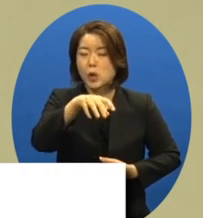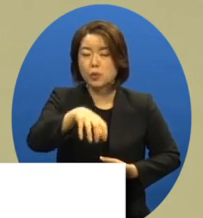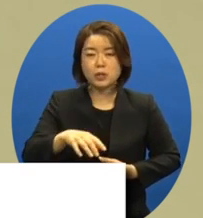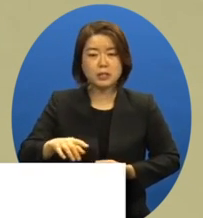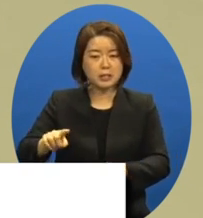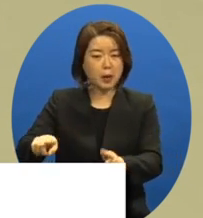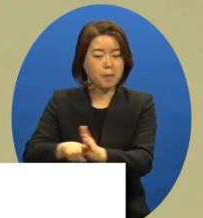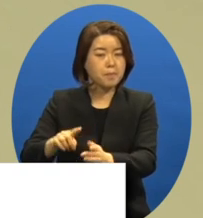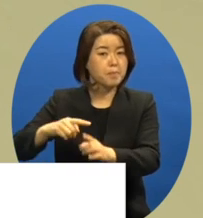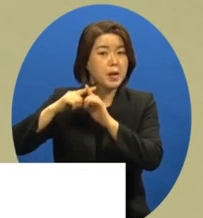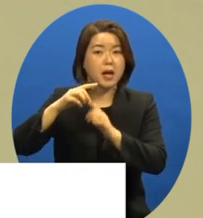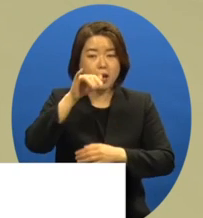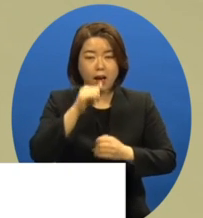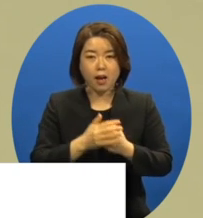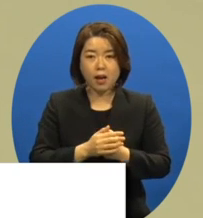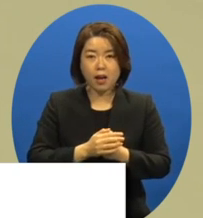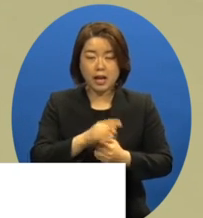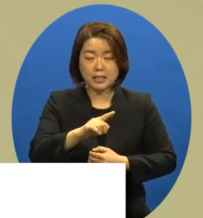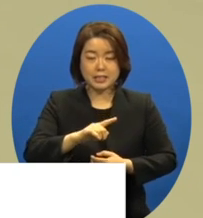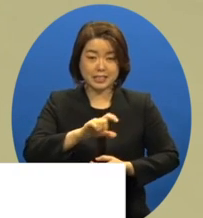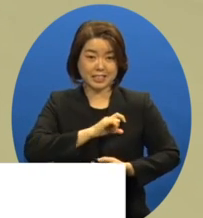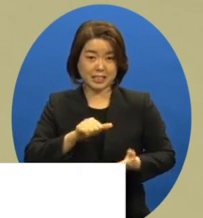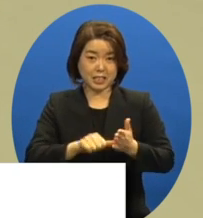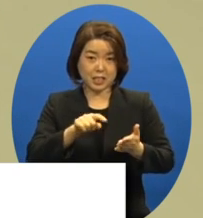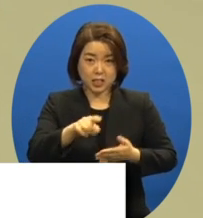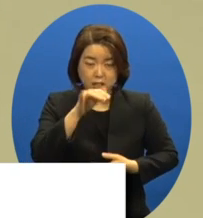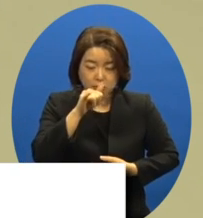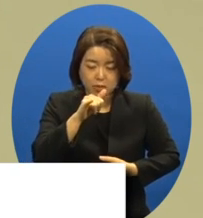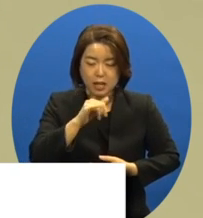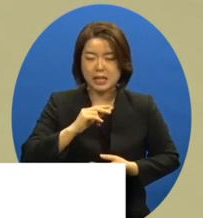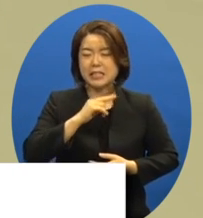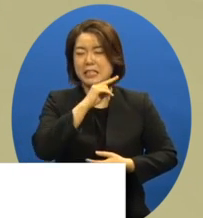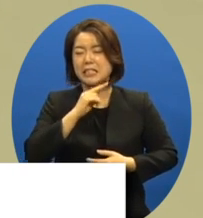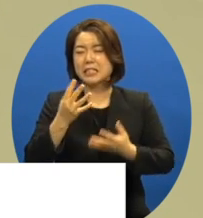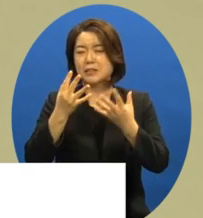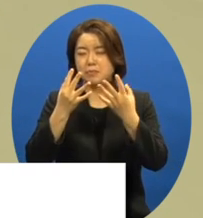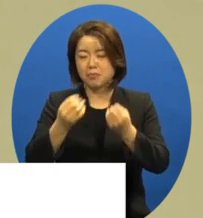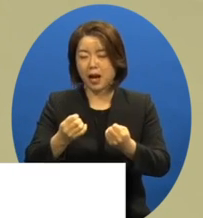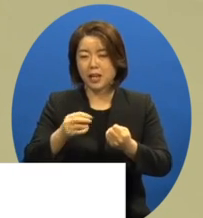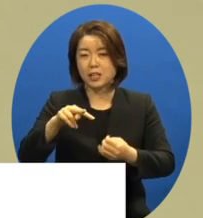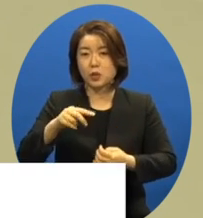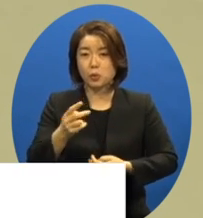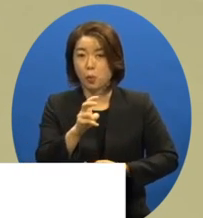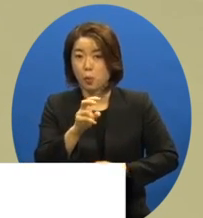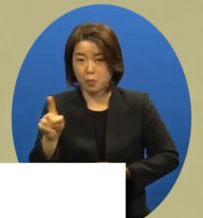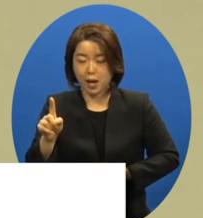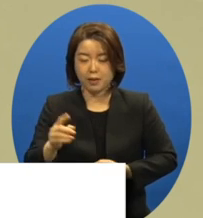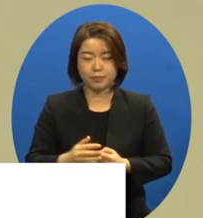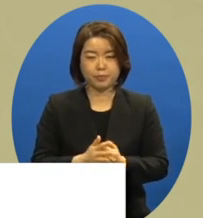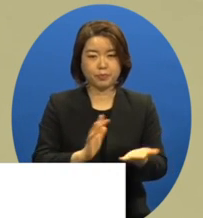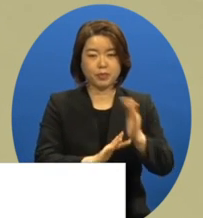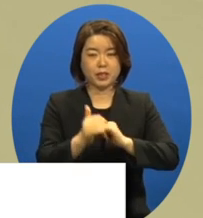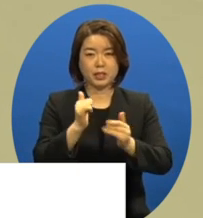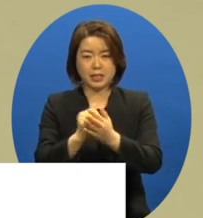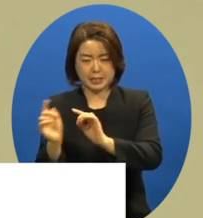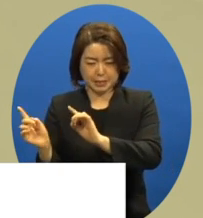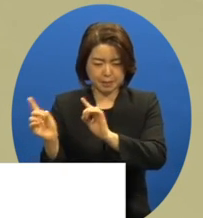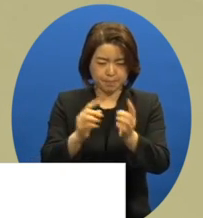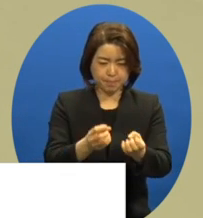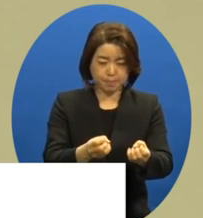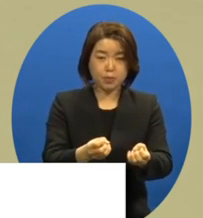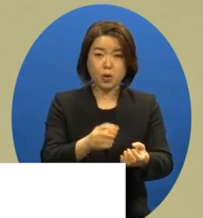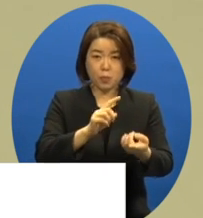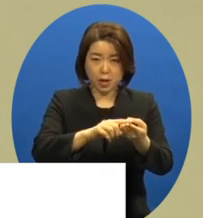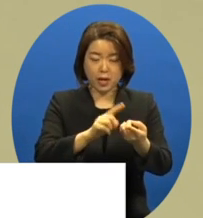도마에게는 별명이 있는데 의심 많은 도마라는 별명이 있습니다. 예수님께서 부활하시고